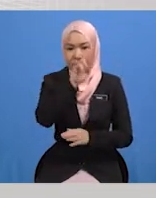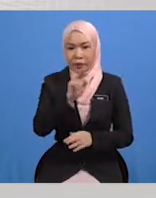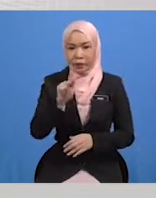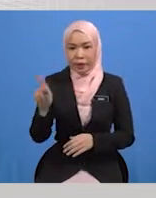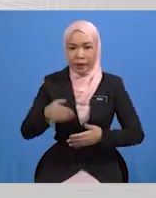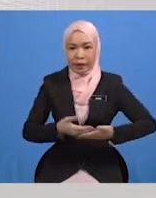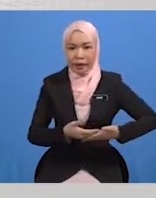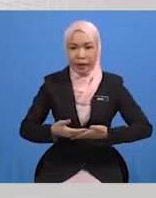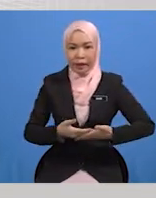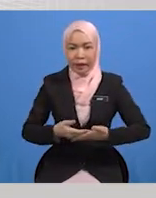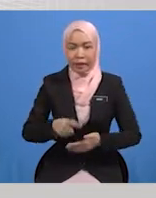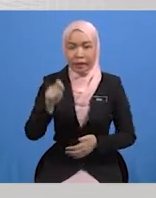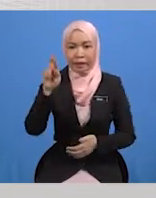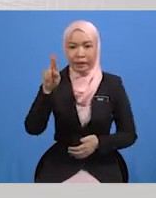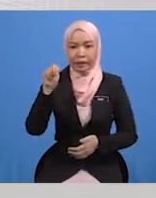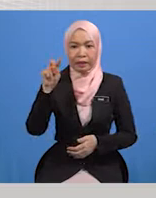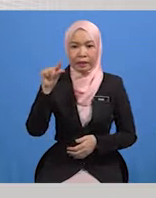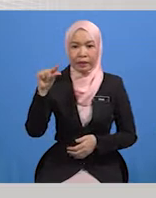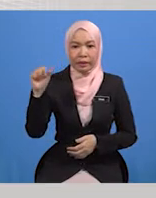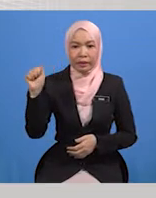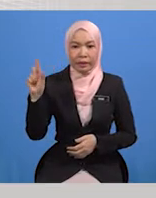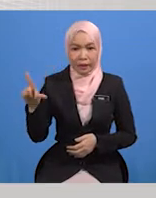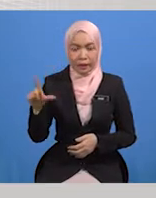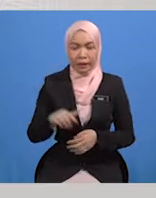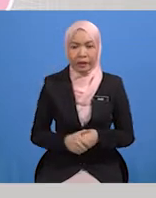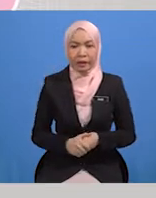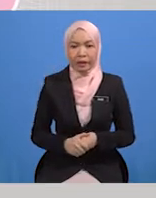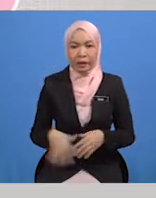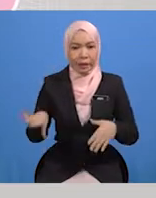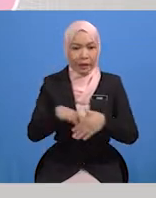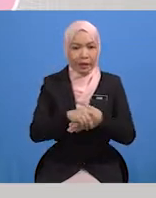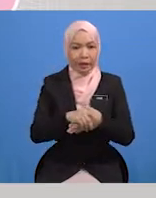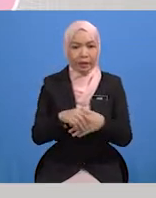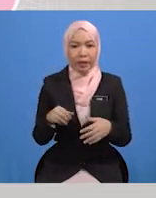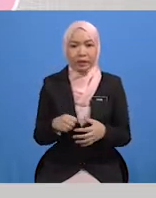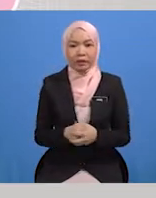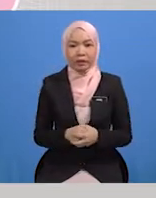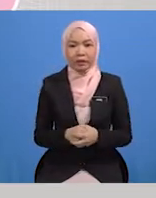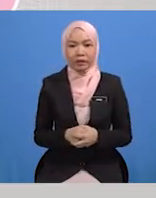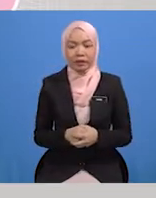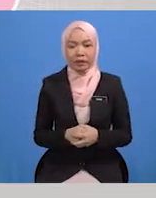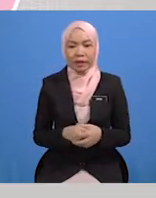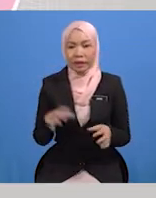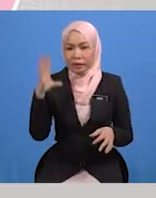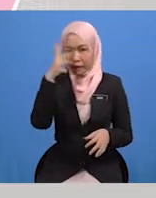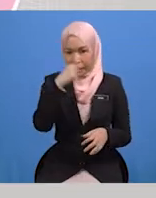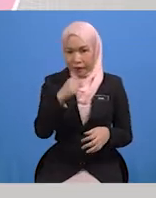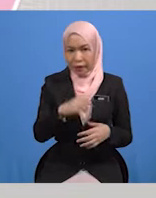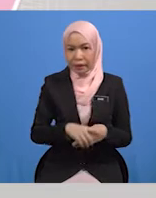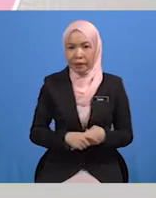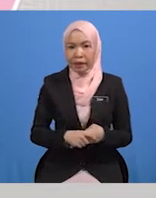tunggal berkahwin dengan Misa Sagaraga, cantik, bersahabat